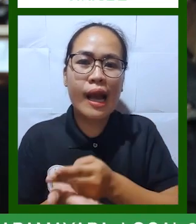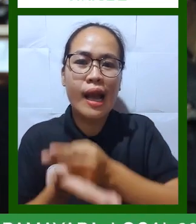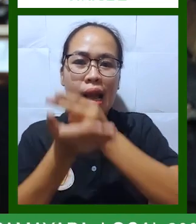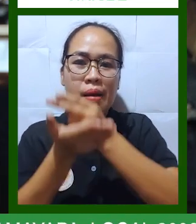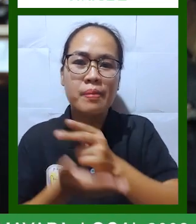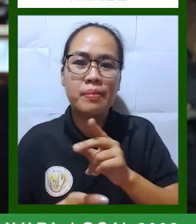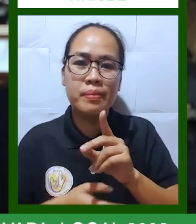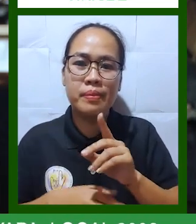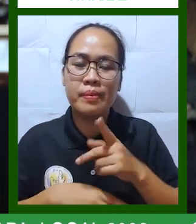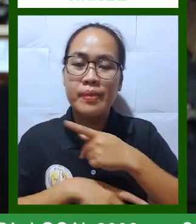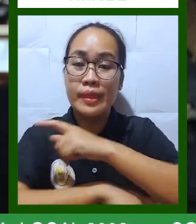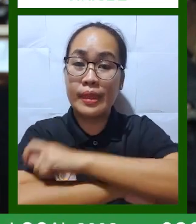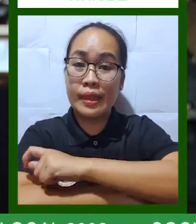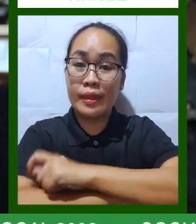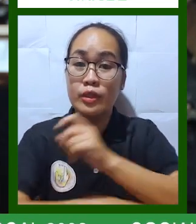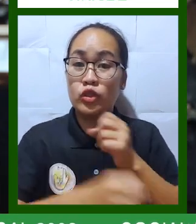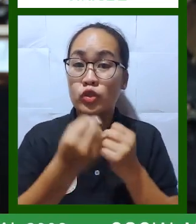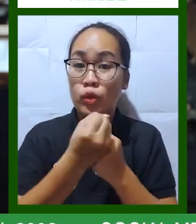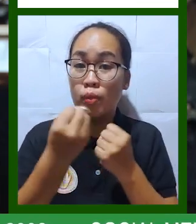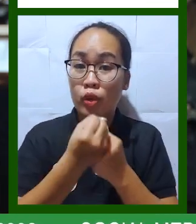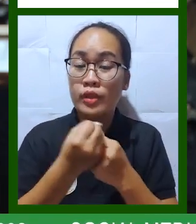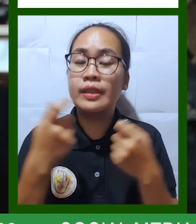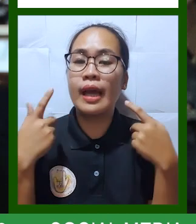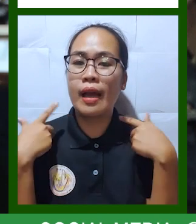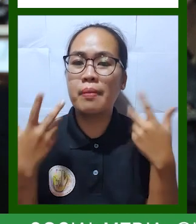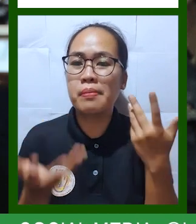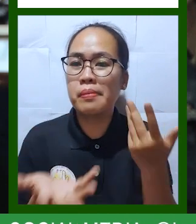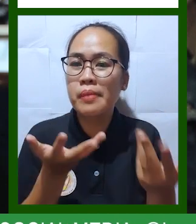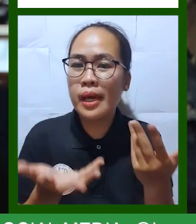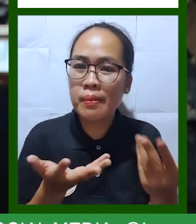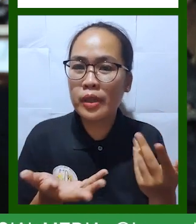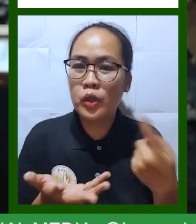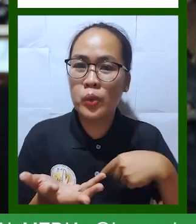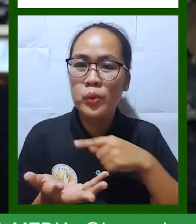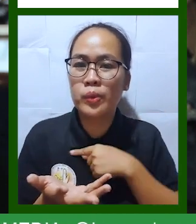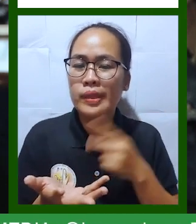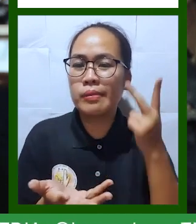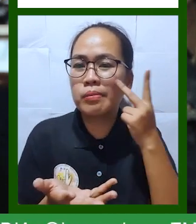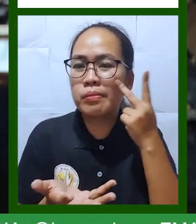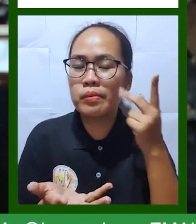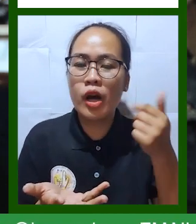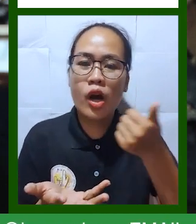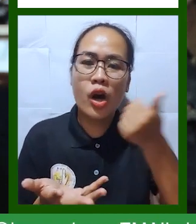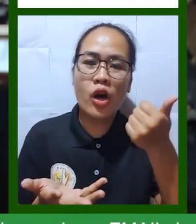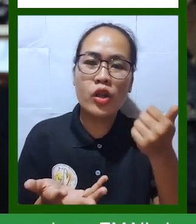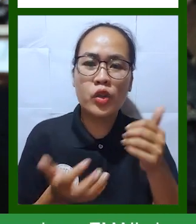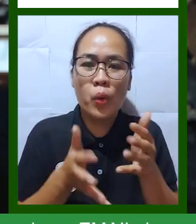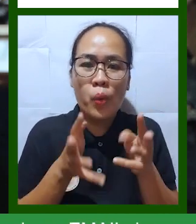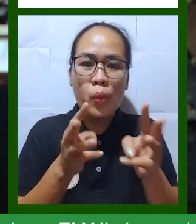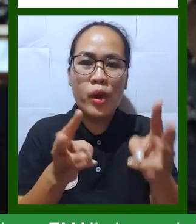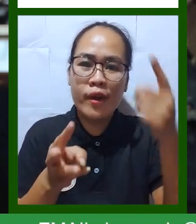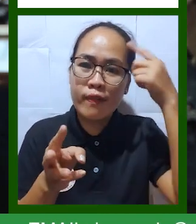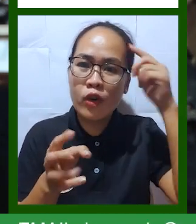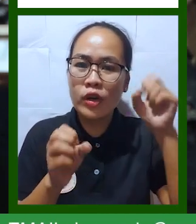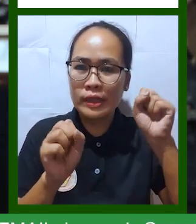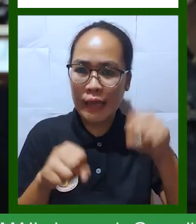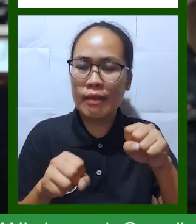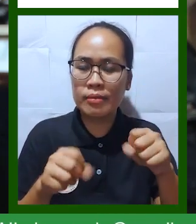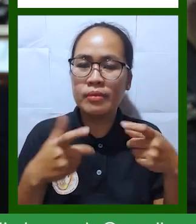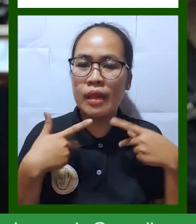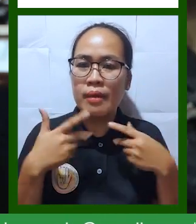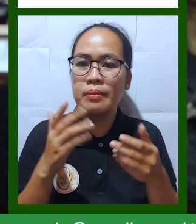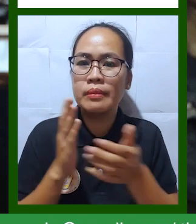weekly help desk talaga, no, dito sa ating barangay. Meron ding ina-explore din namin yung pag-equip sa ating